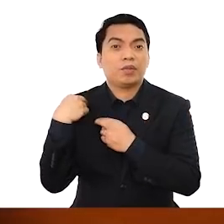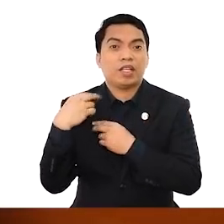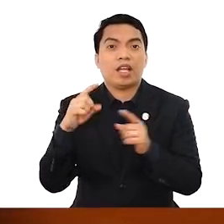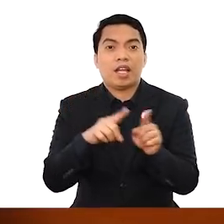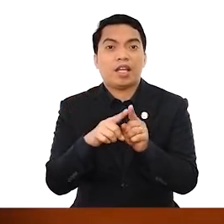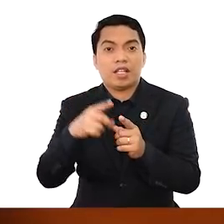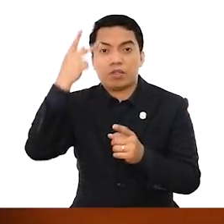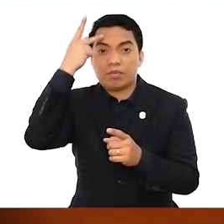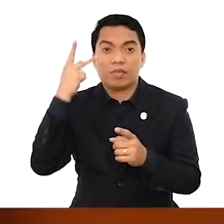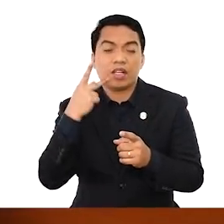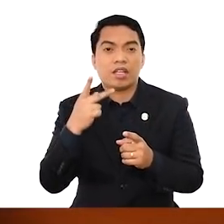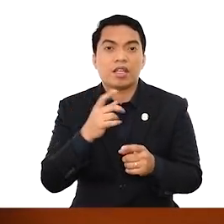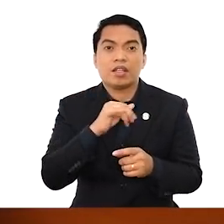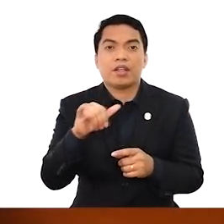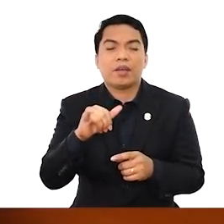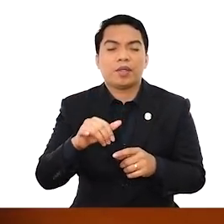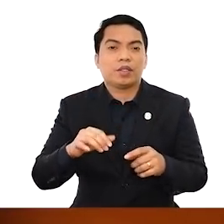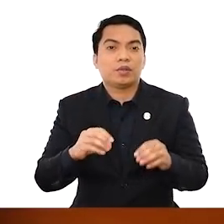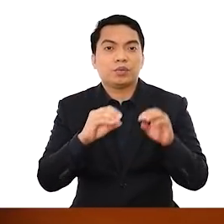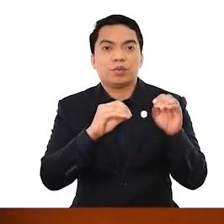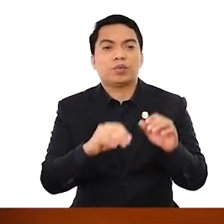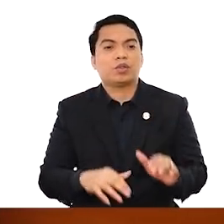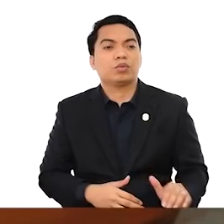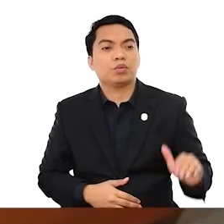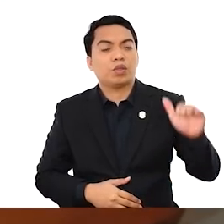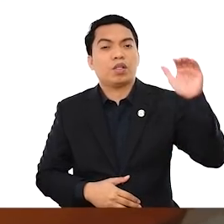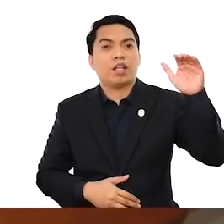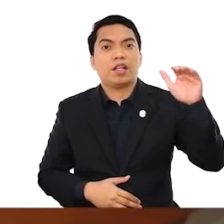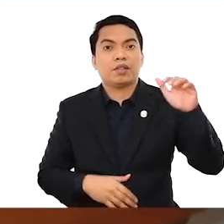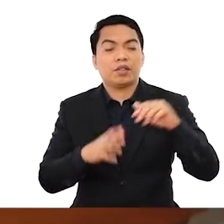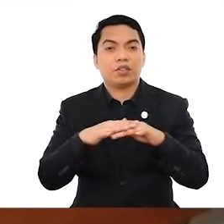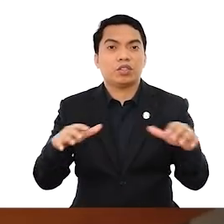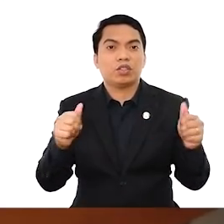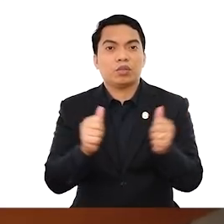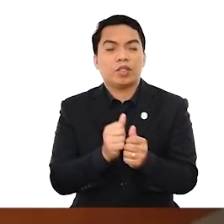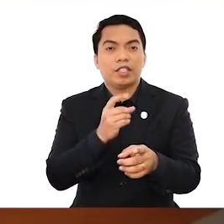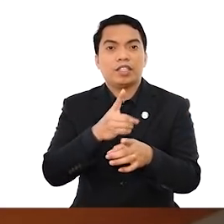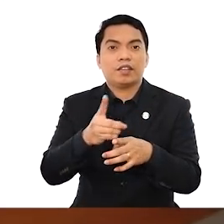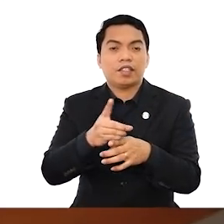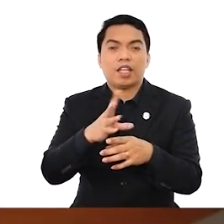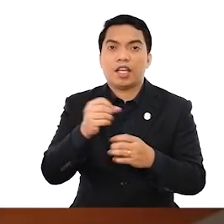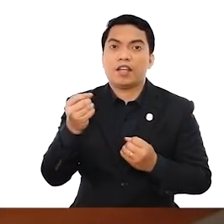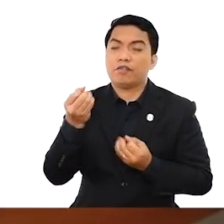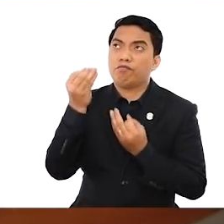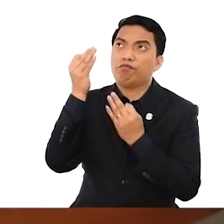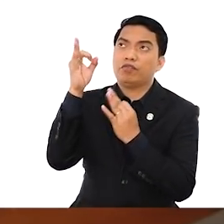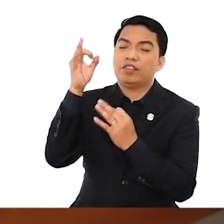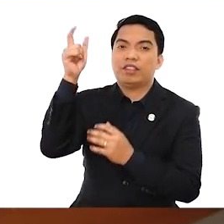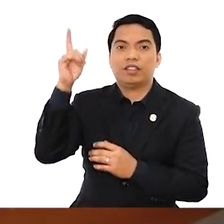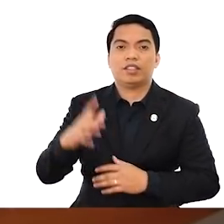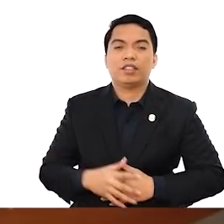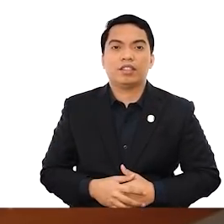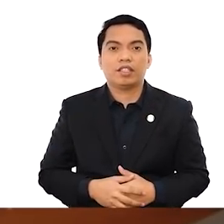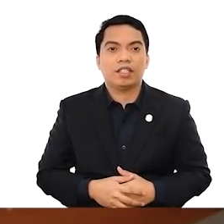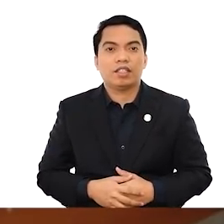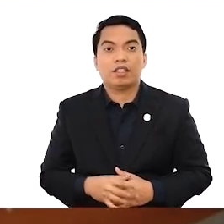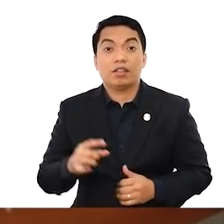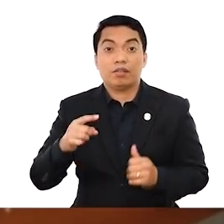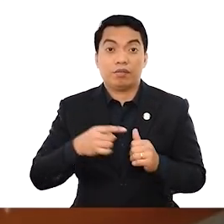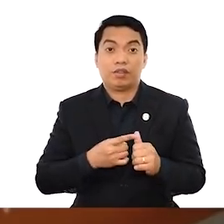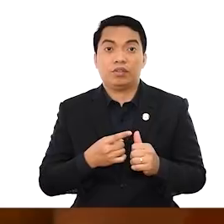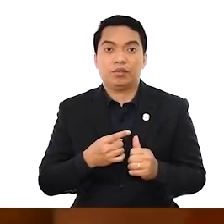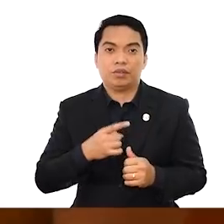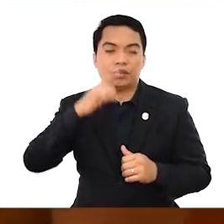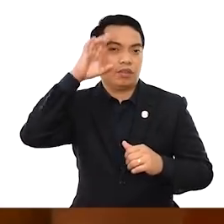magulang, gaya ng pagpapalaki sa kanilang mga anak na may disiplina at takot sa Panginoong Diyos. Unang-una po mga